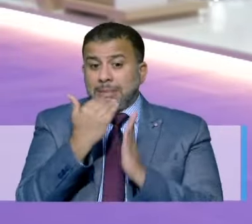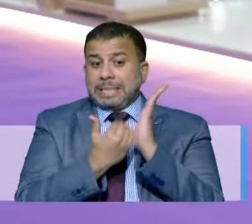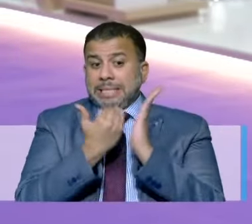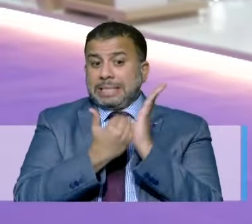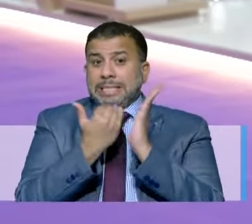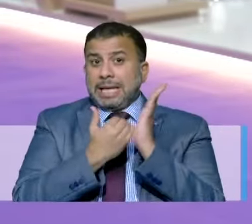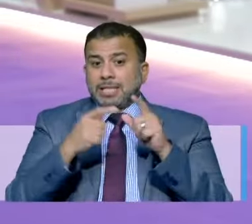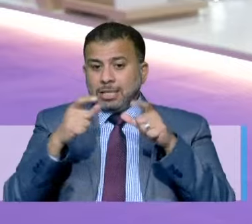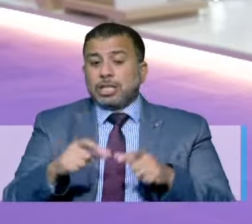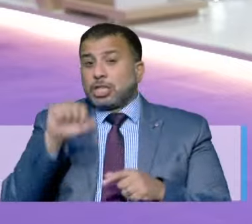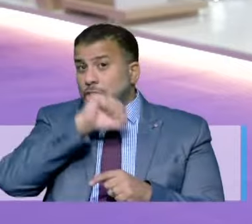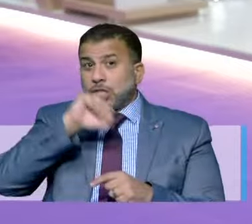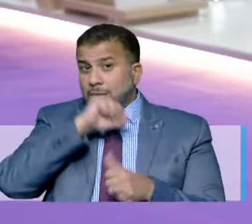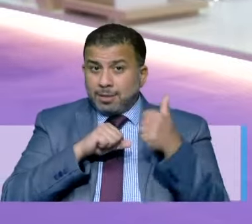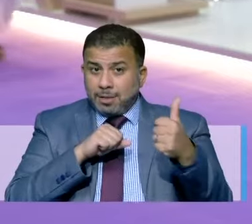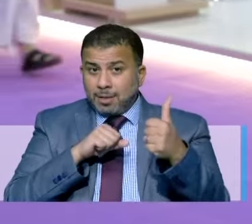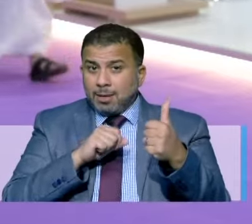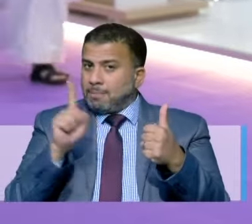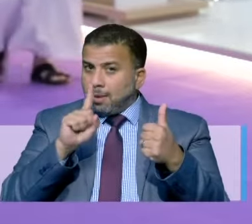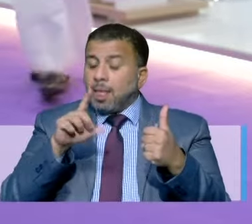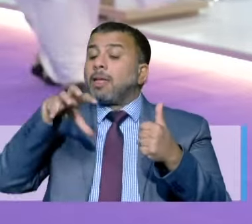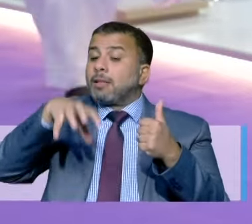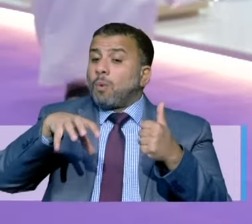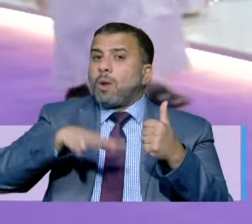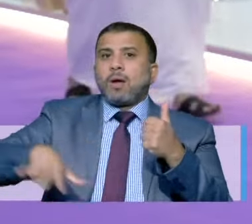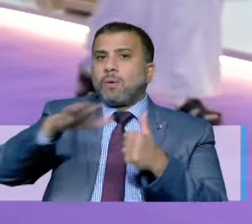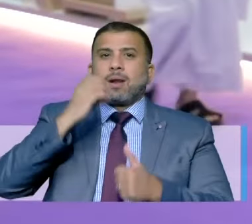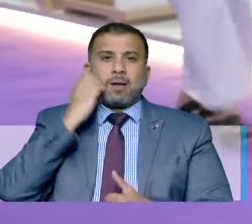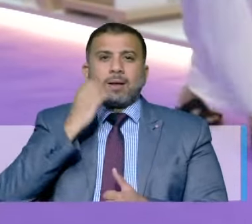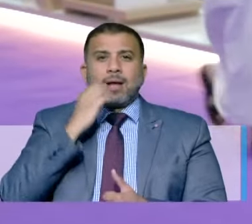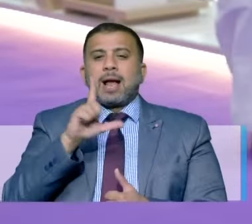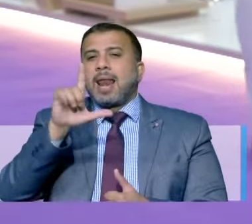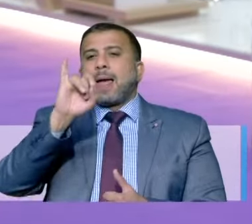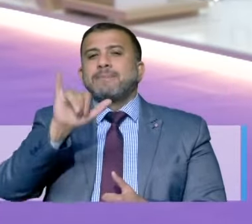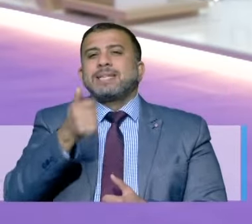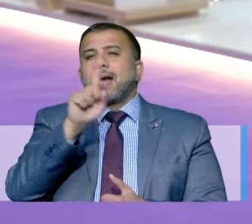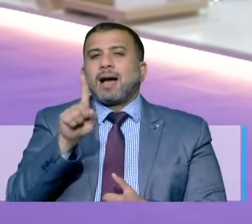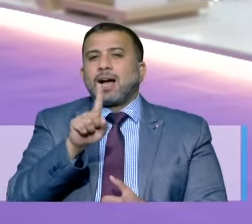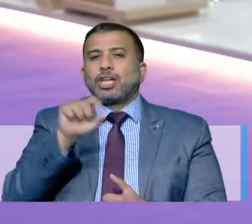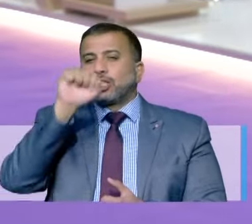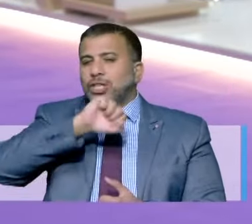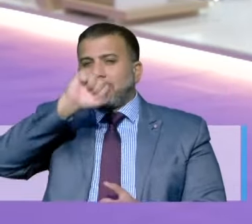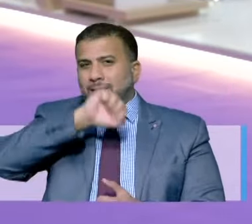الاقتصادي للإمارة بل وللدولة. لأخبار الدار لميا المازمي الشارقة.